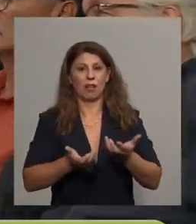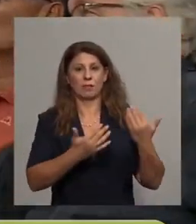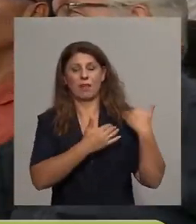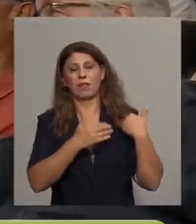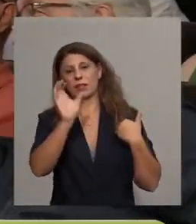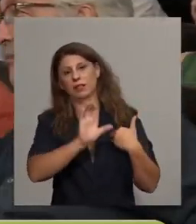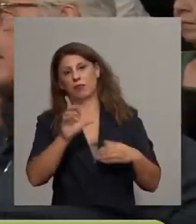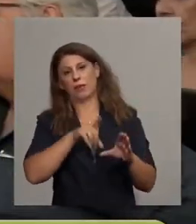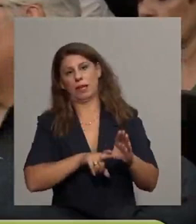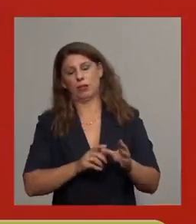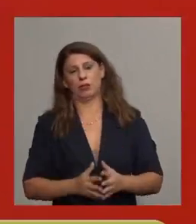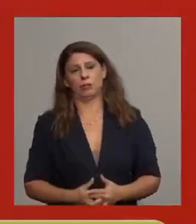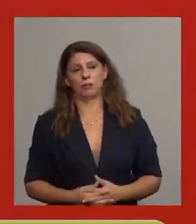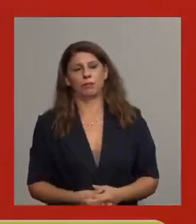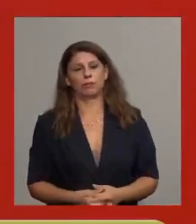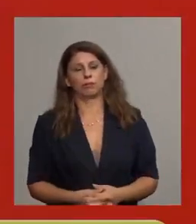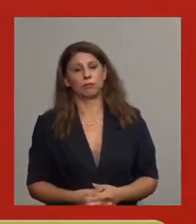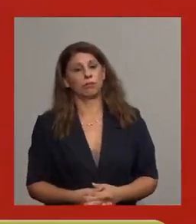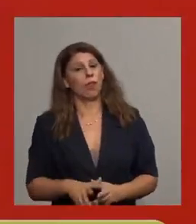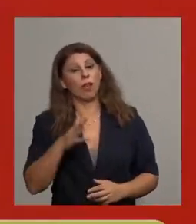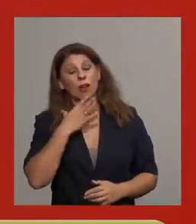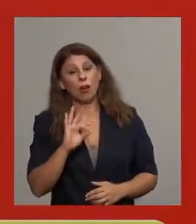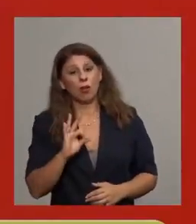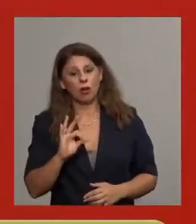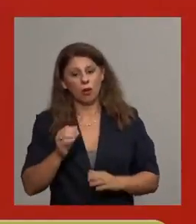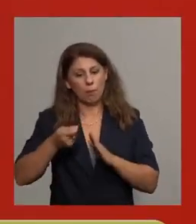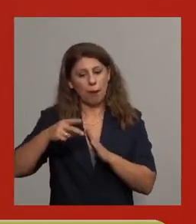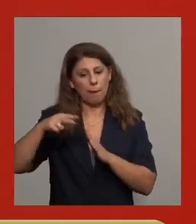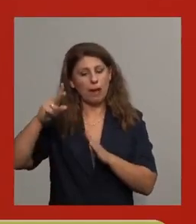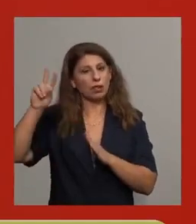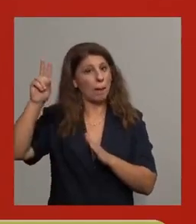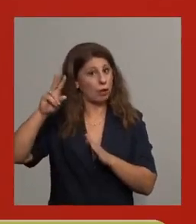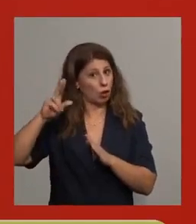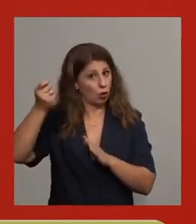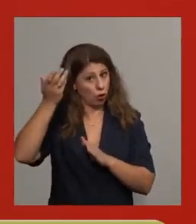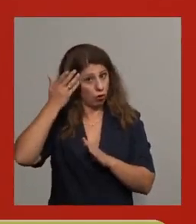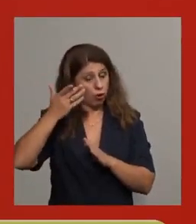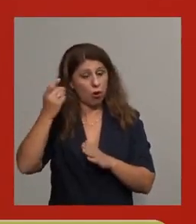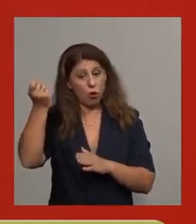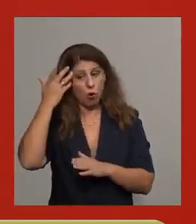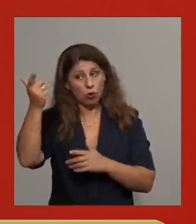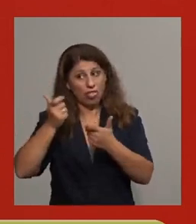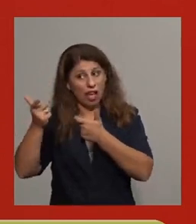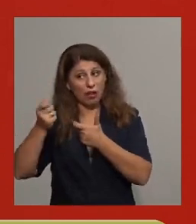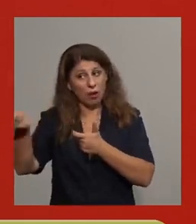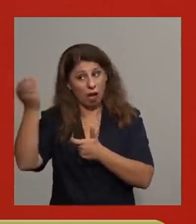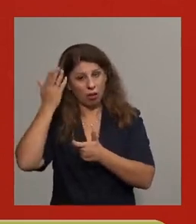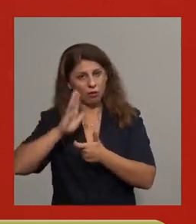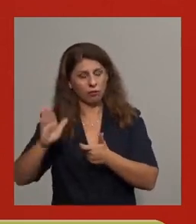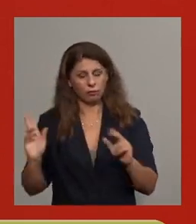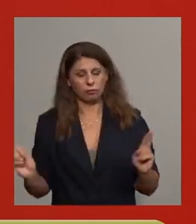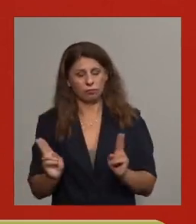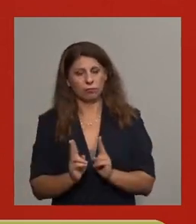της Ευρωπαϊκής Ένωσης, καθώς ανεβαίνουν τα επιτόκια και το κόστος δανεισμού,